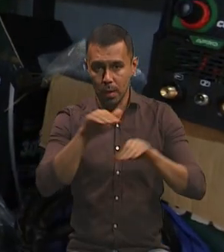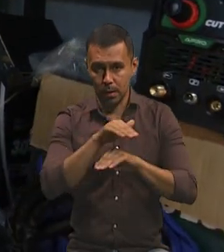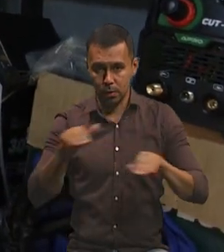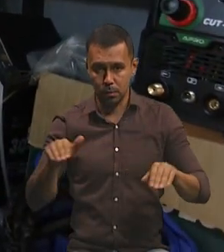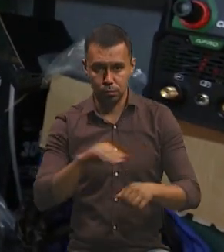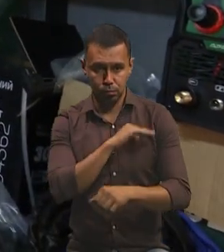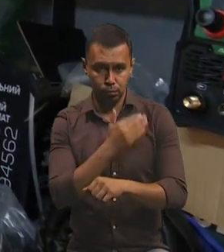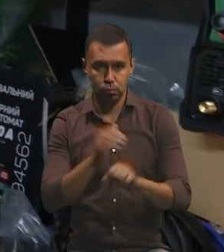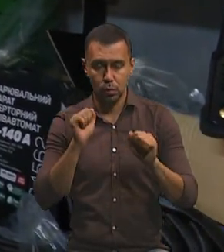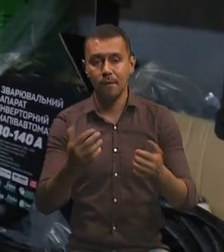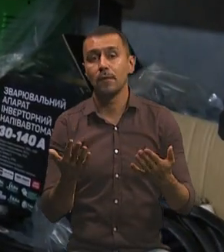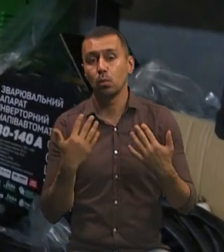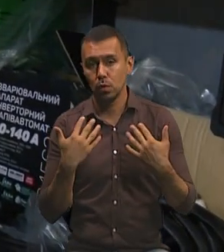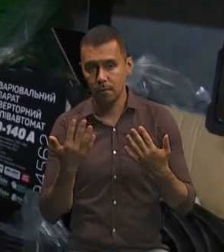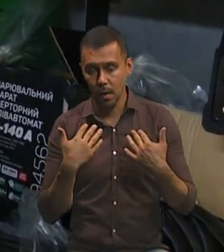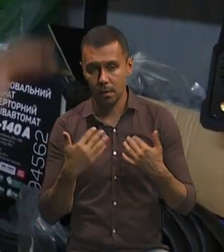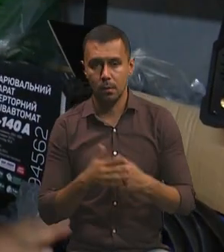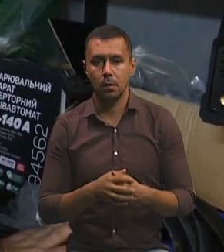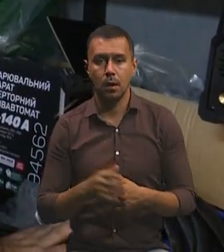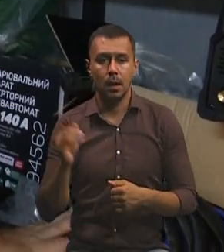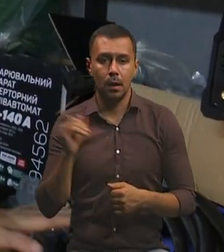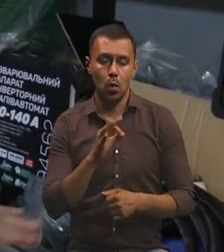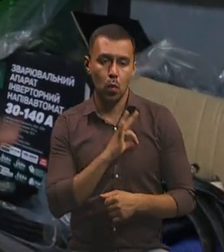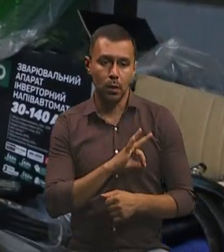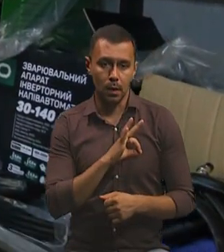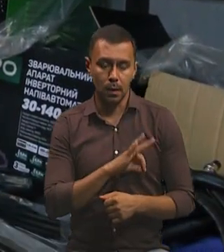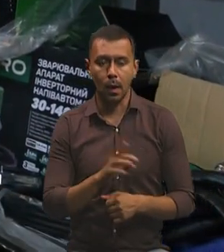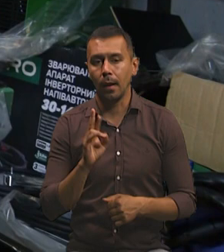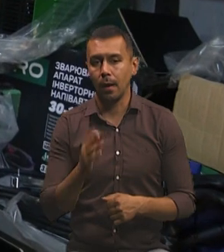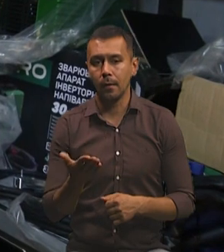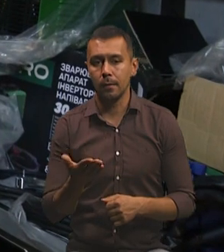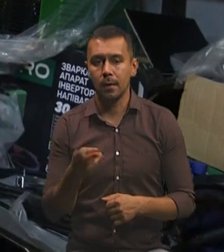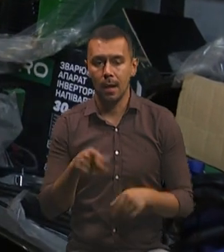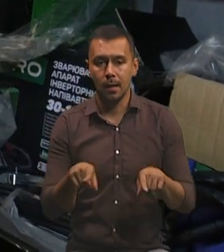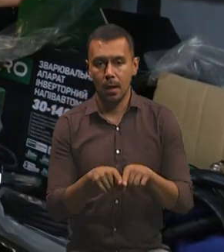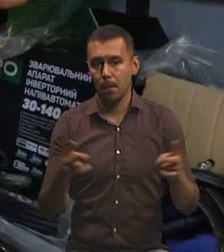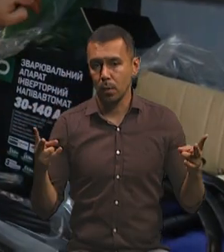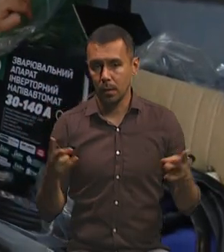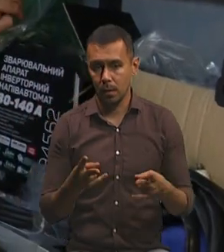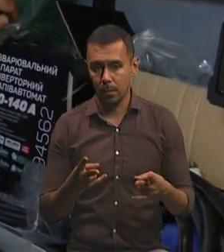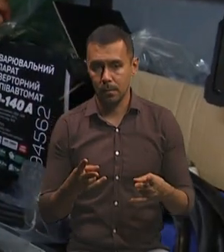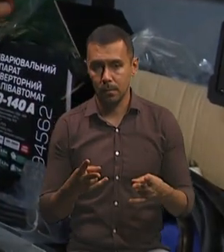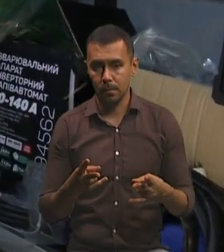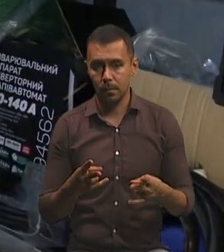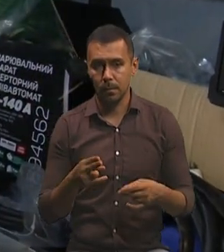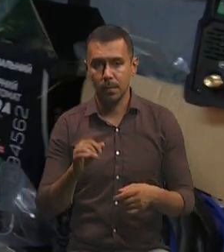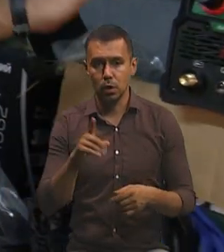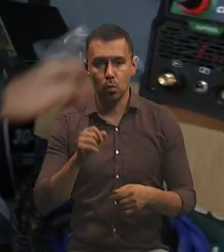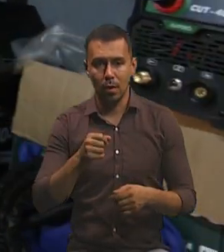потужними, що можна і відпочивати, і користатися як для таких потреб. Плазморіз,